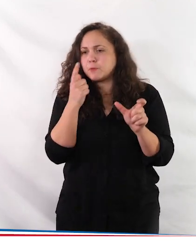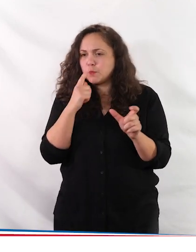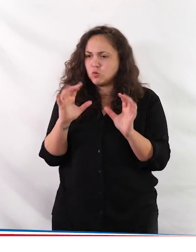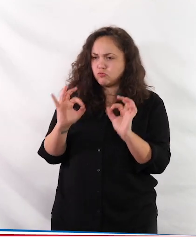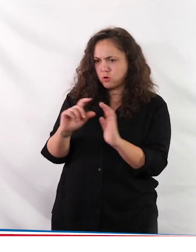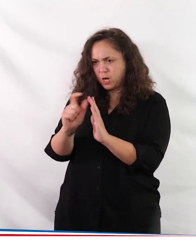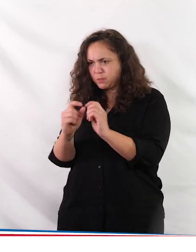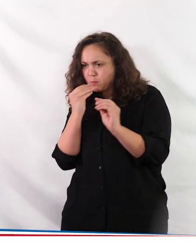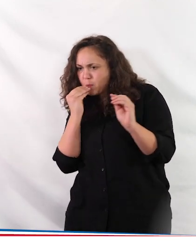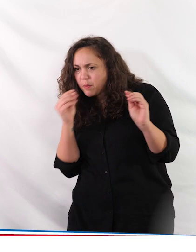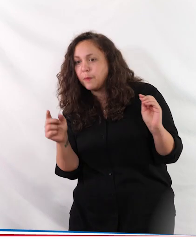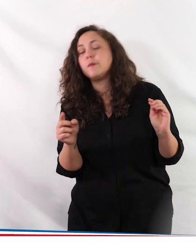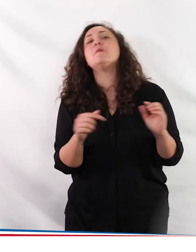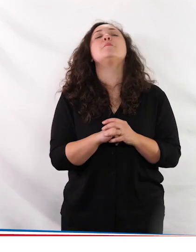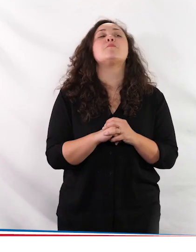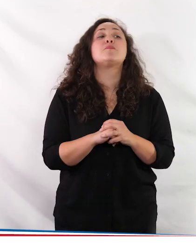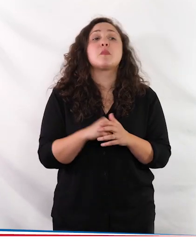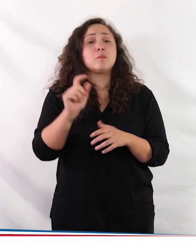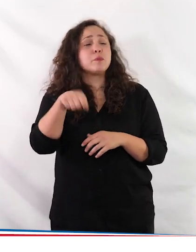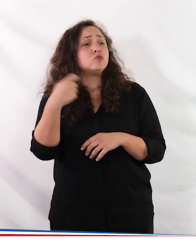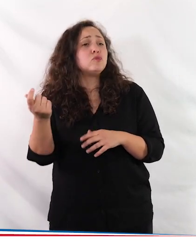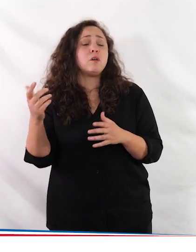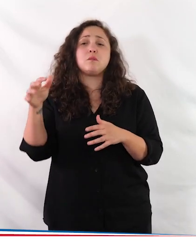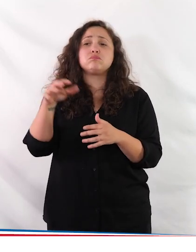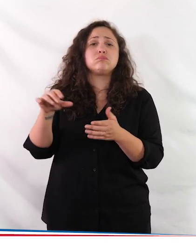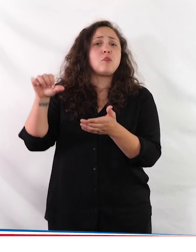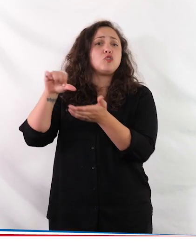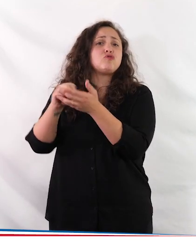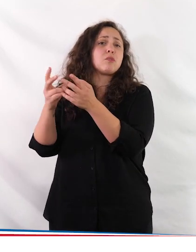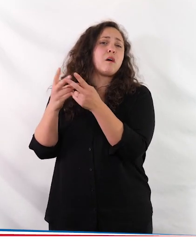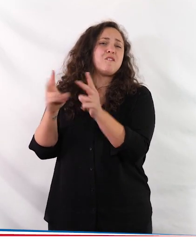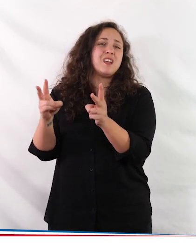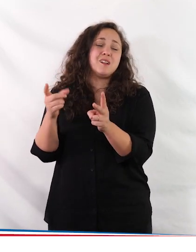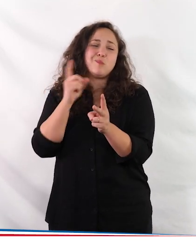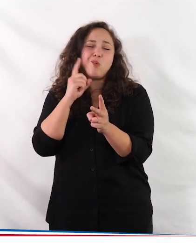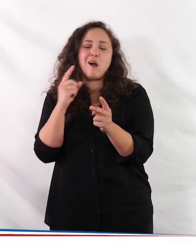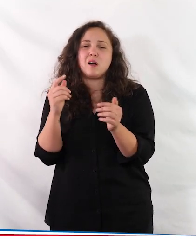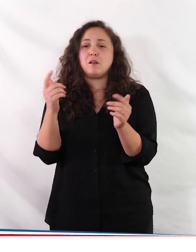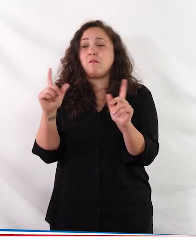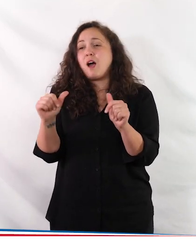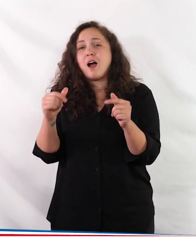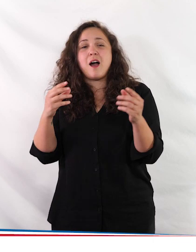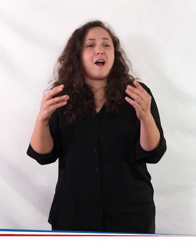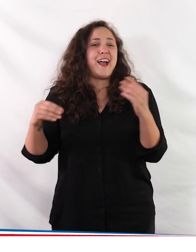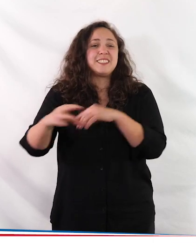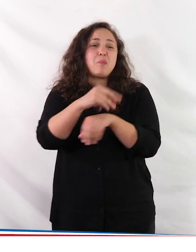faire respecter. Mais le code de la rue me paraît, notamment évidemment dans les centres urbains, où